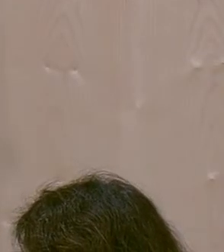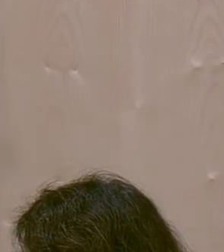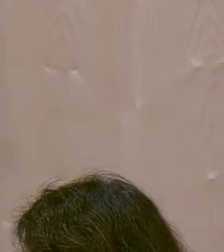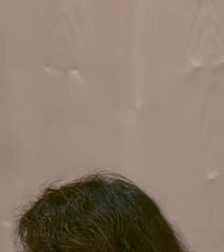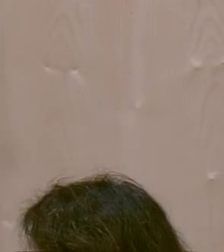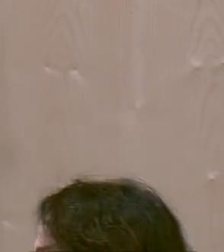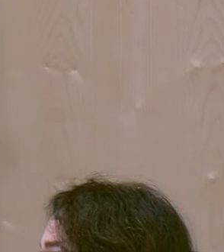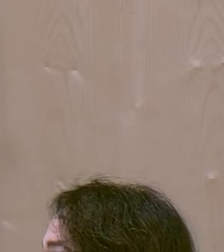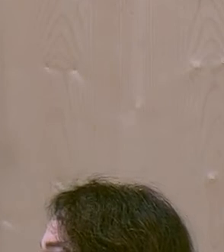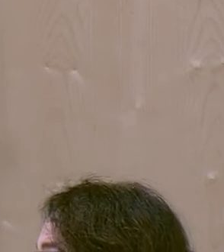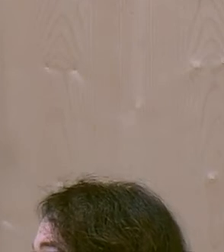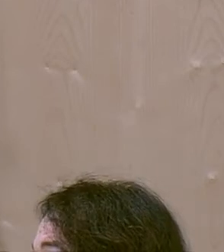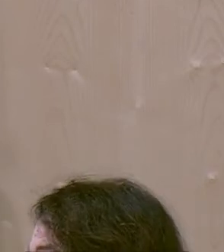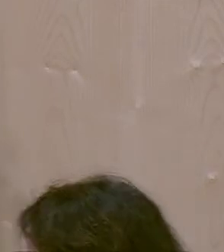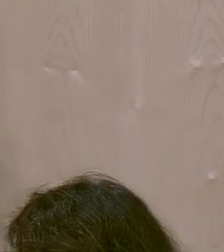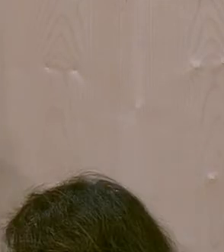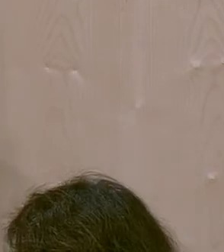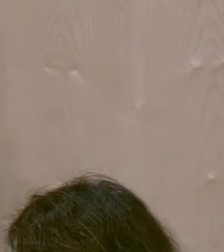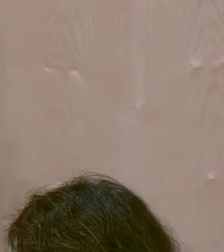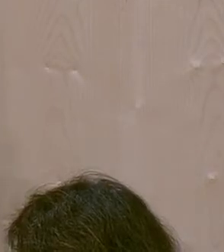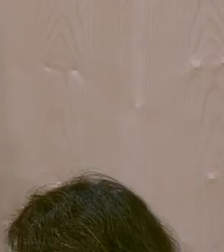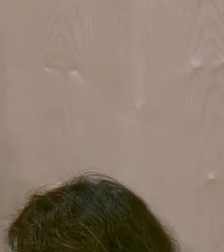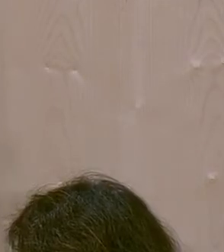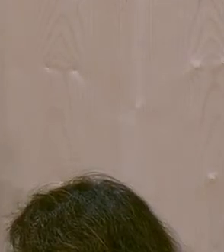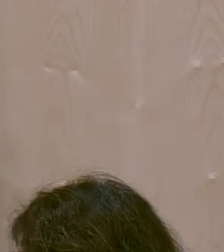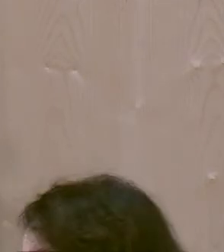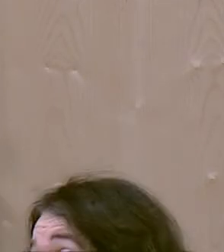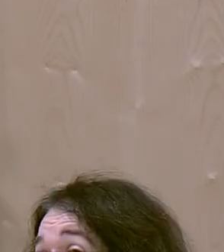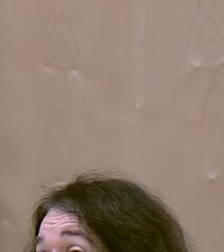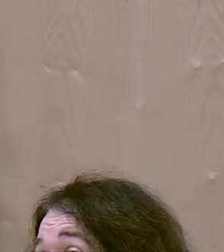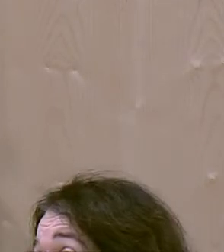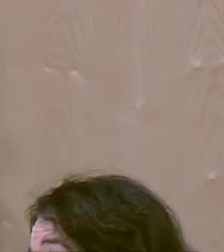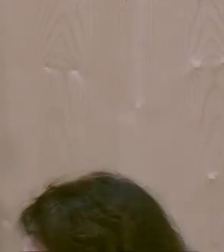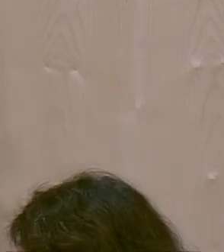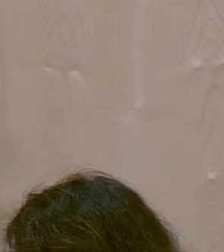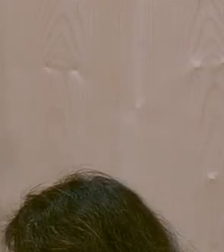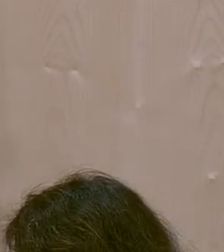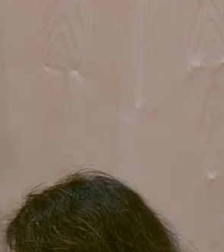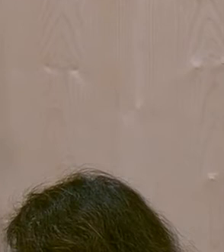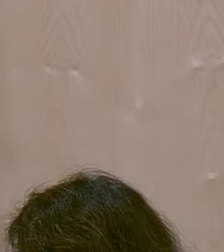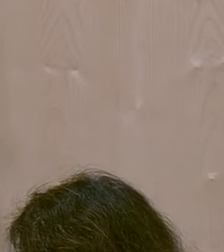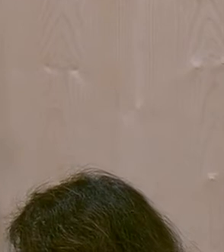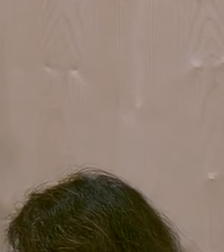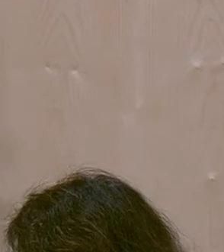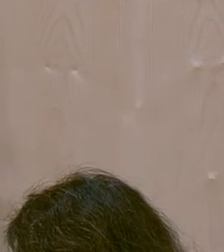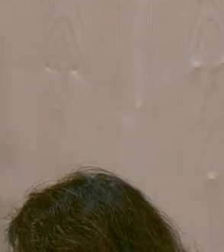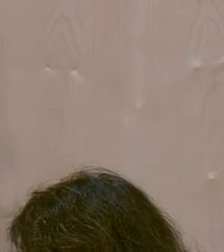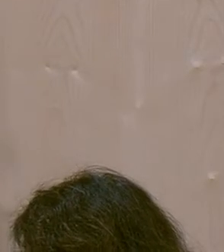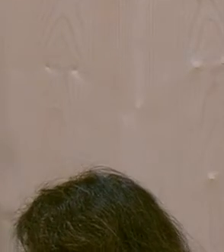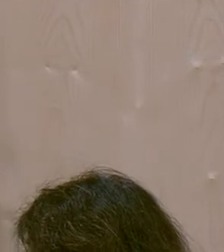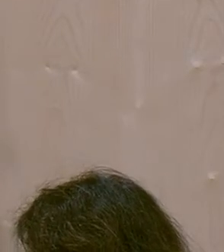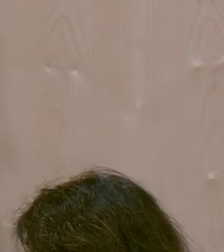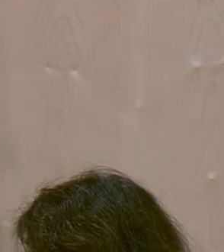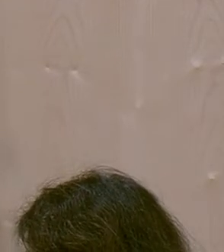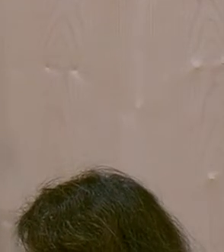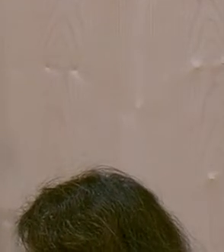wurde, und dem Wirken in einer Regierung. Dieser Zusammenhang, sehr geehrte Damen und Herren, drängt sich